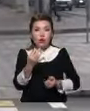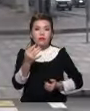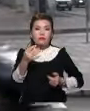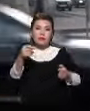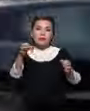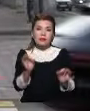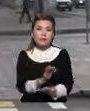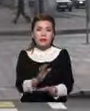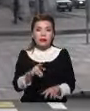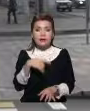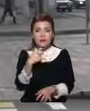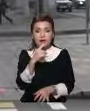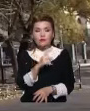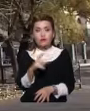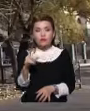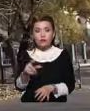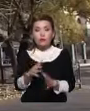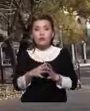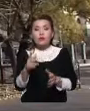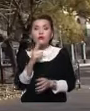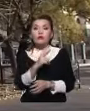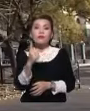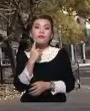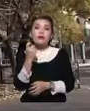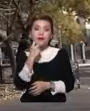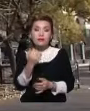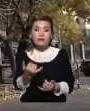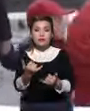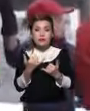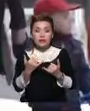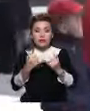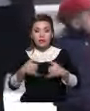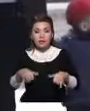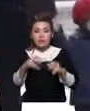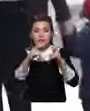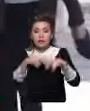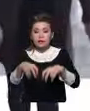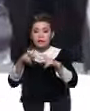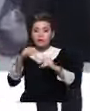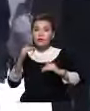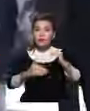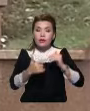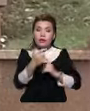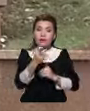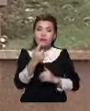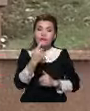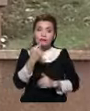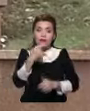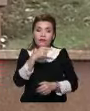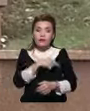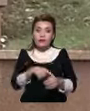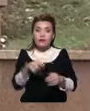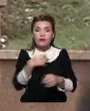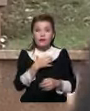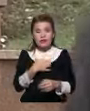отмечают общественники. В частности, больным диабетом не предоставляют систему непрерывного мониторинга уровня глюкозы в крови. А это жизненно